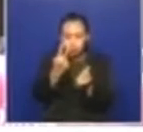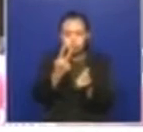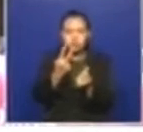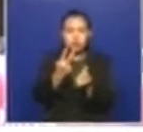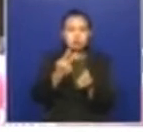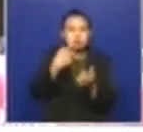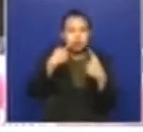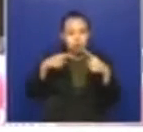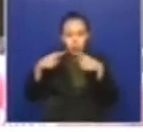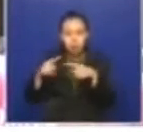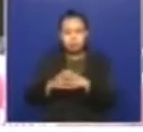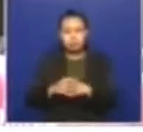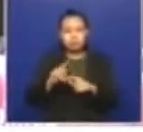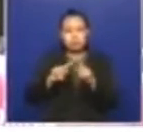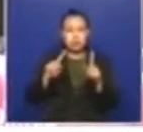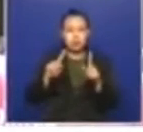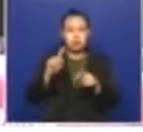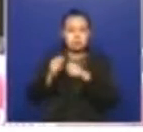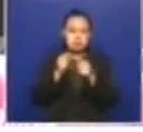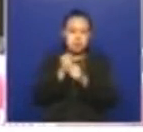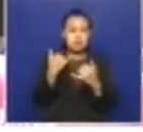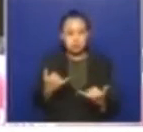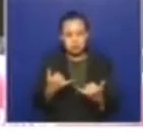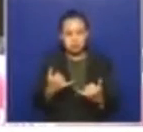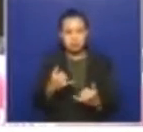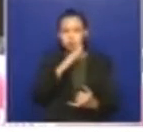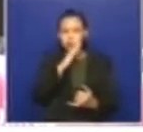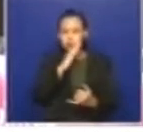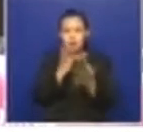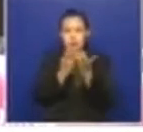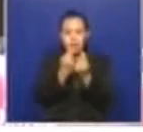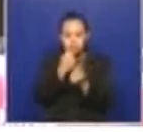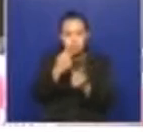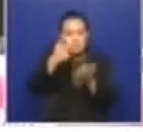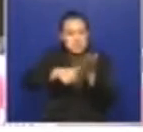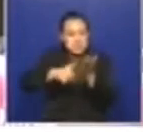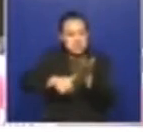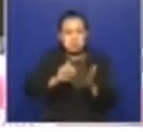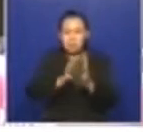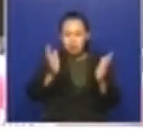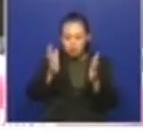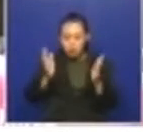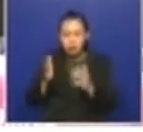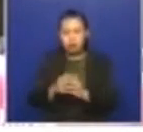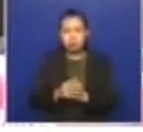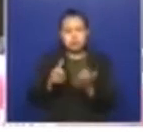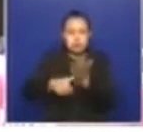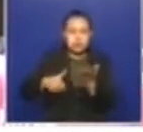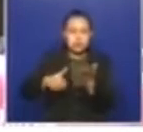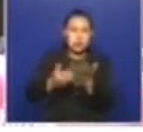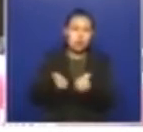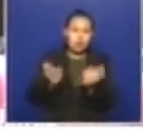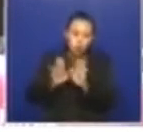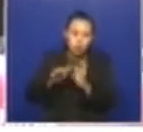แต่ปีนี้คราวนี้เนี่ยแม้มหาภาคจริงอ่ะก็ต้องยอมรับว่าหนี้สินมันเยอะหนี้ครัวเรือนมันเยอะ NPL มันเ